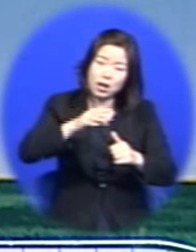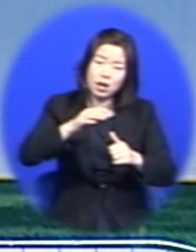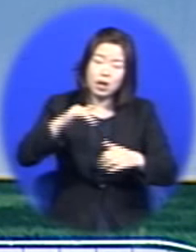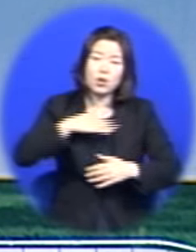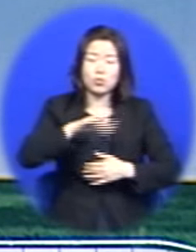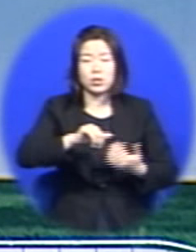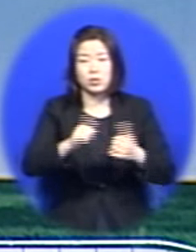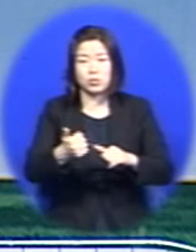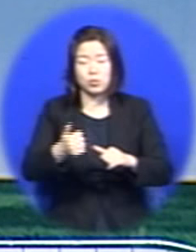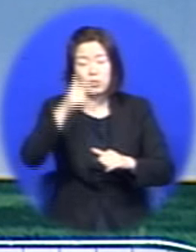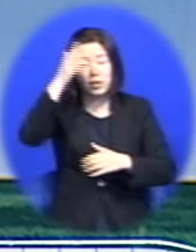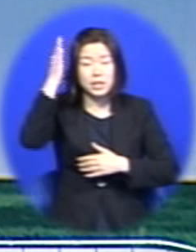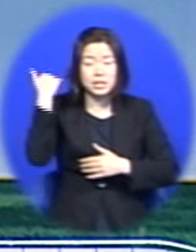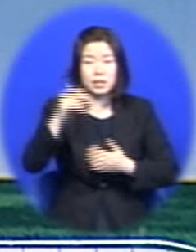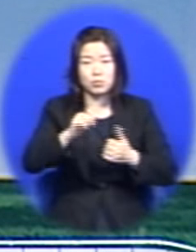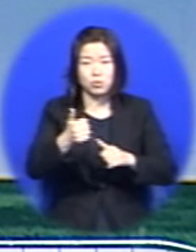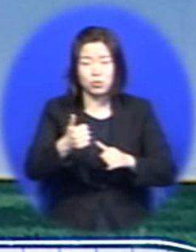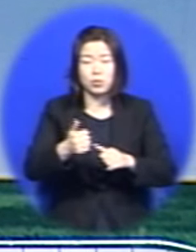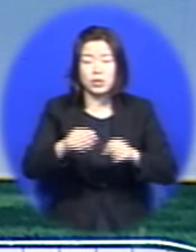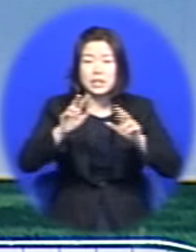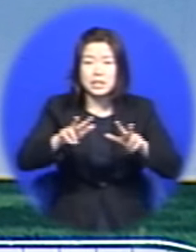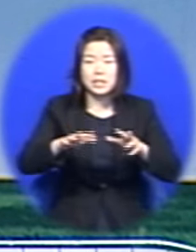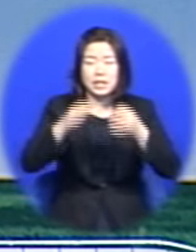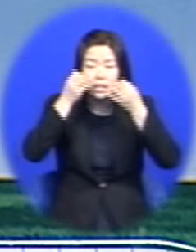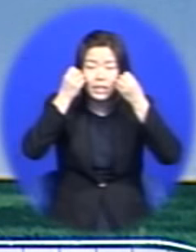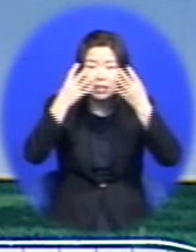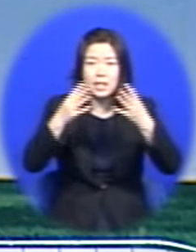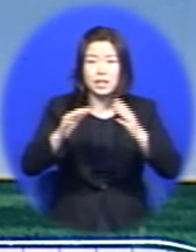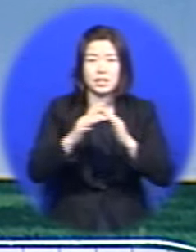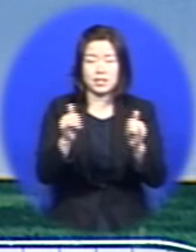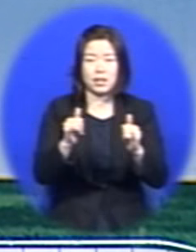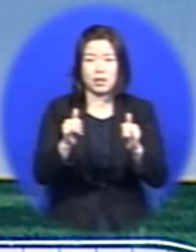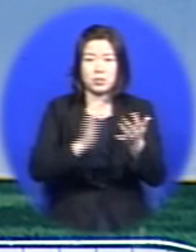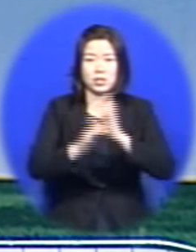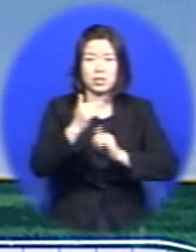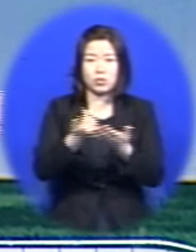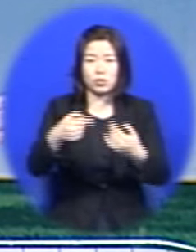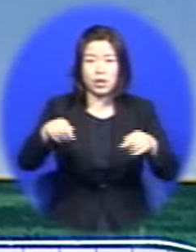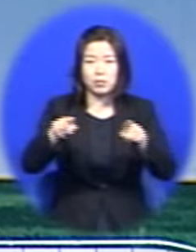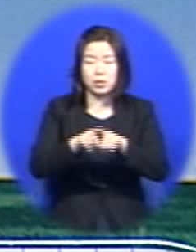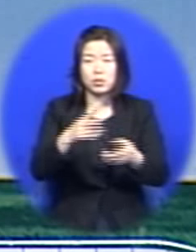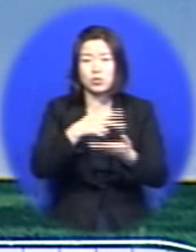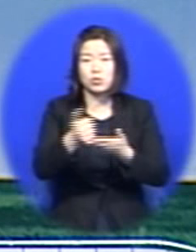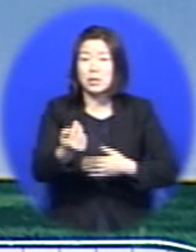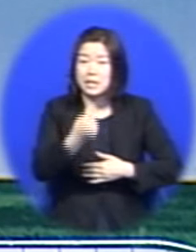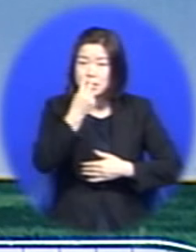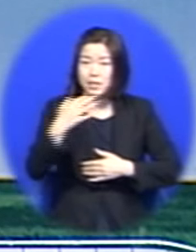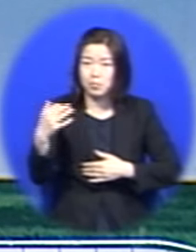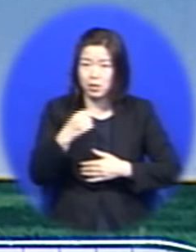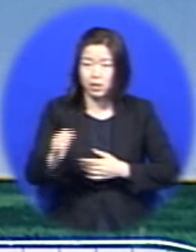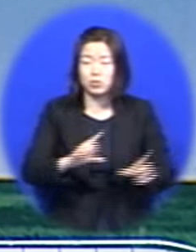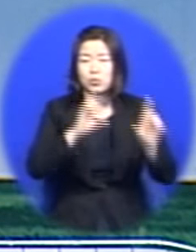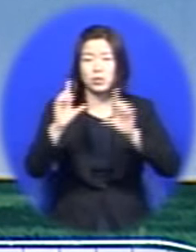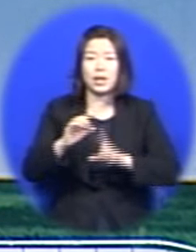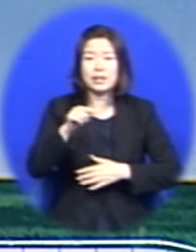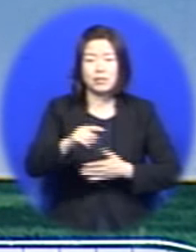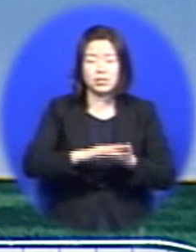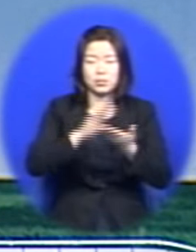함께 옛사람이 이제는 새 사람이 예수님과 함께 주님의 생명으로 사는 거거든요.